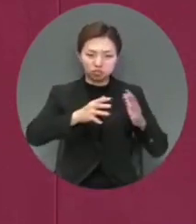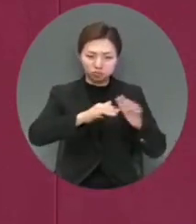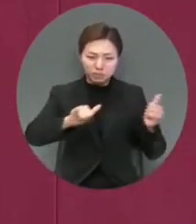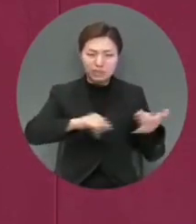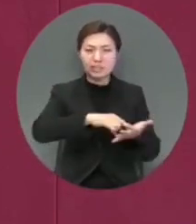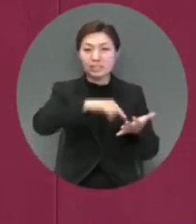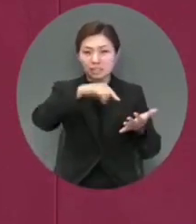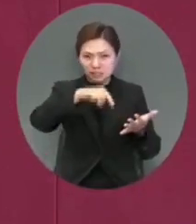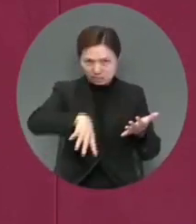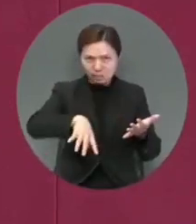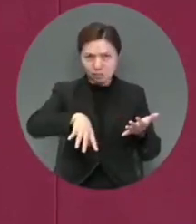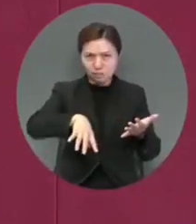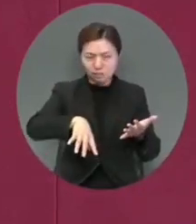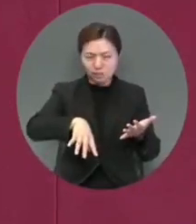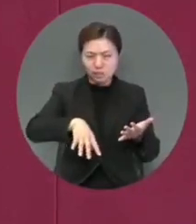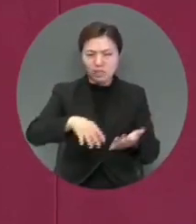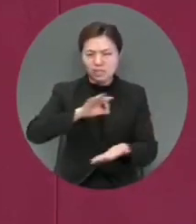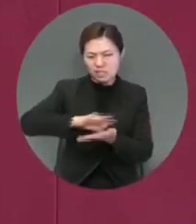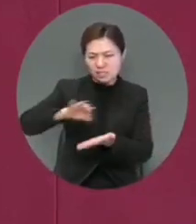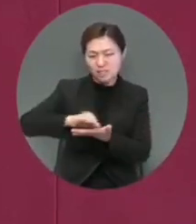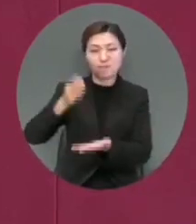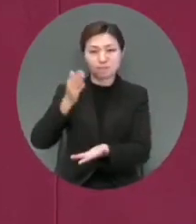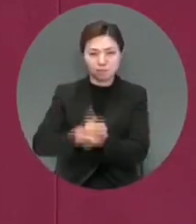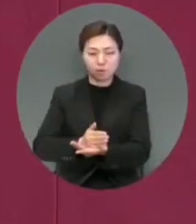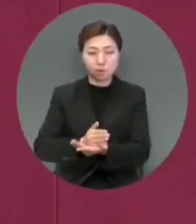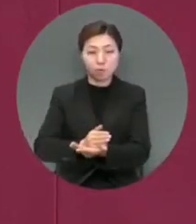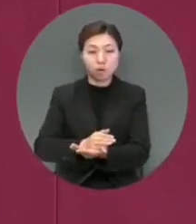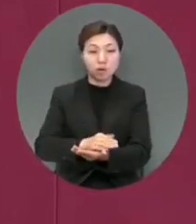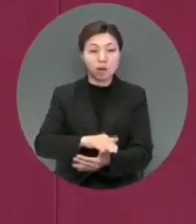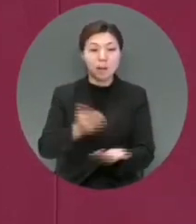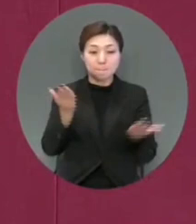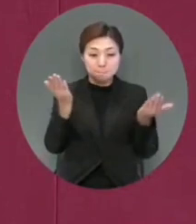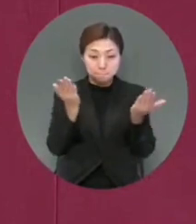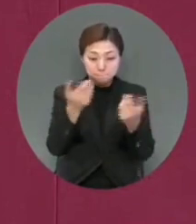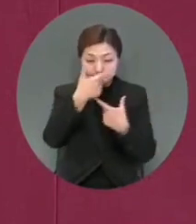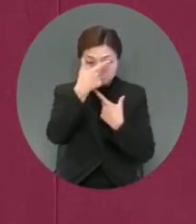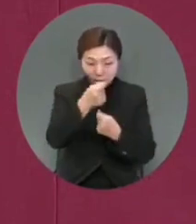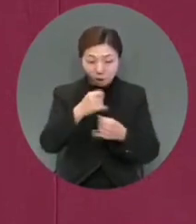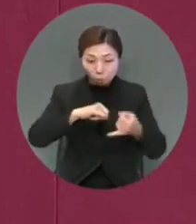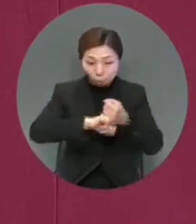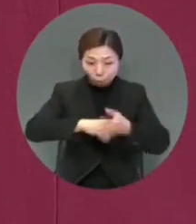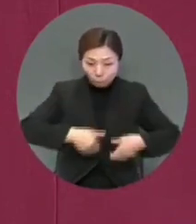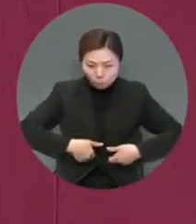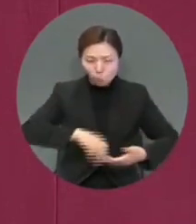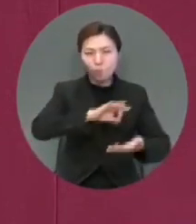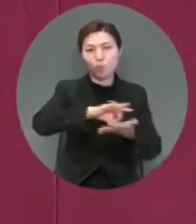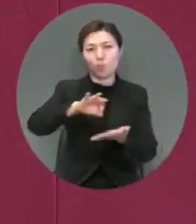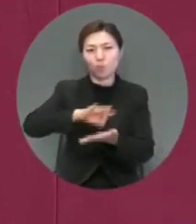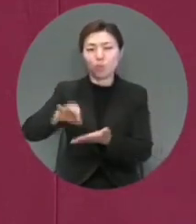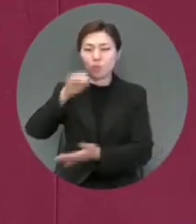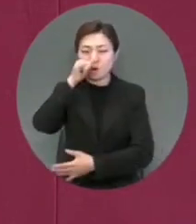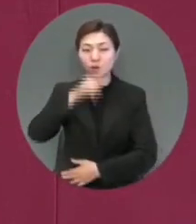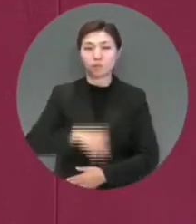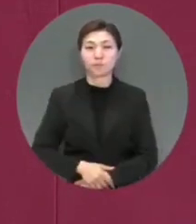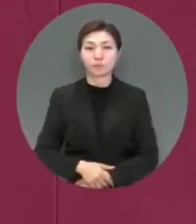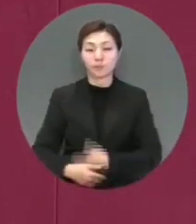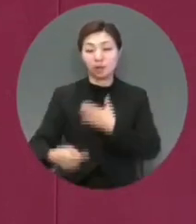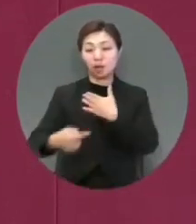적재적소에 효율적으로 쓰는 것입니다. 건전재정은 대내적으로는 물가